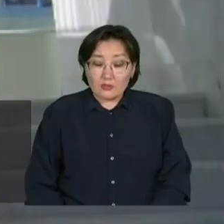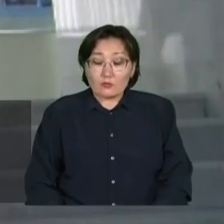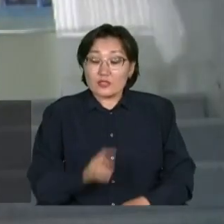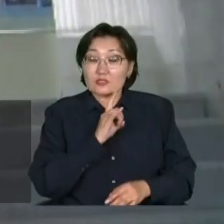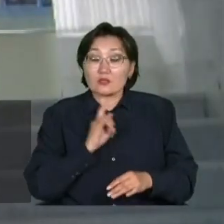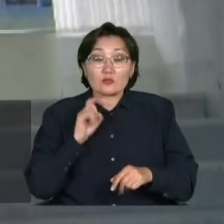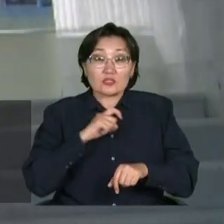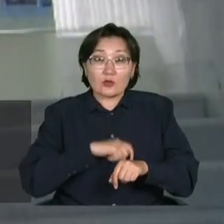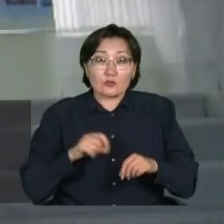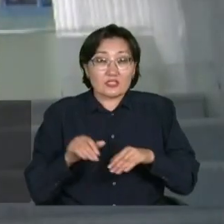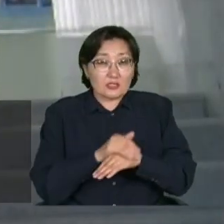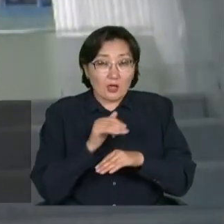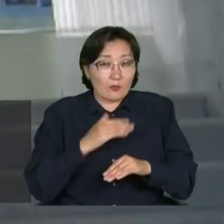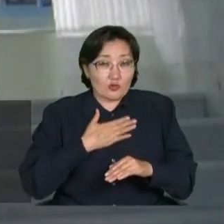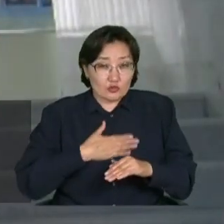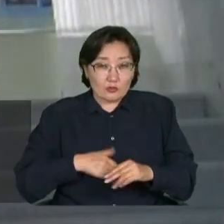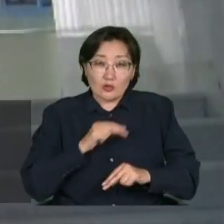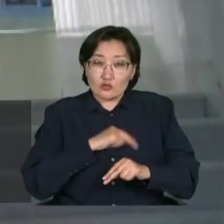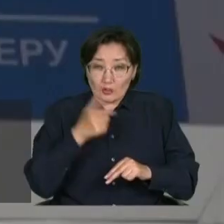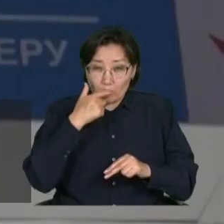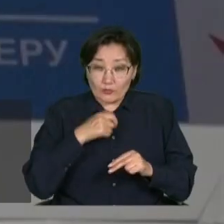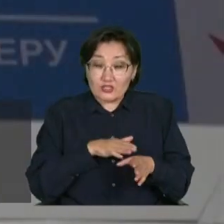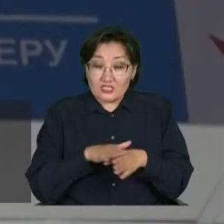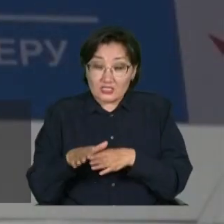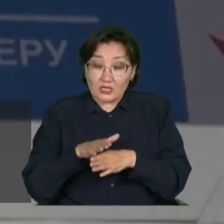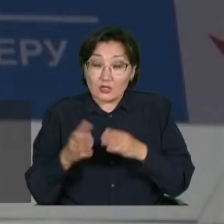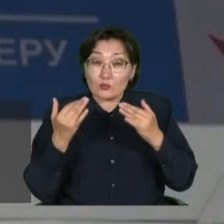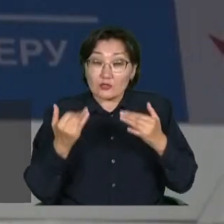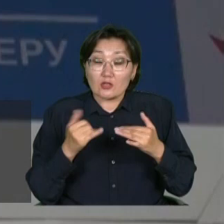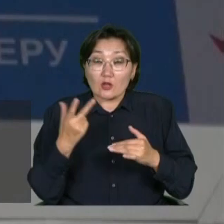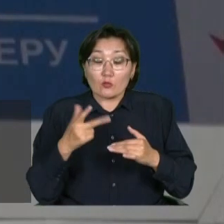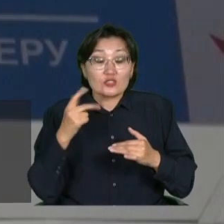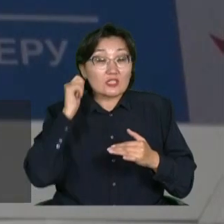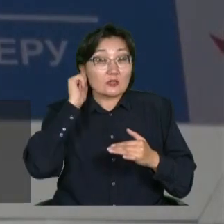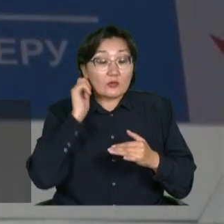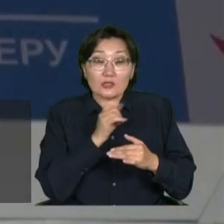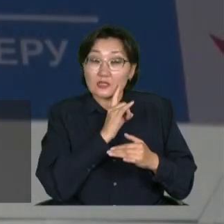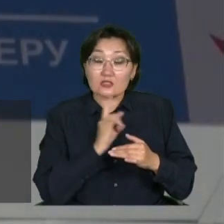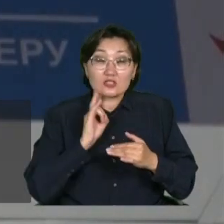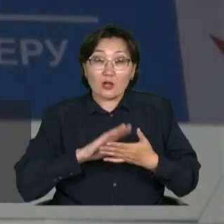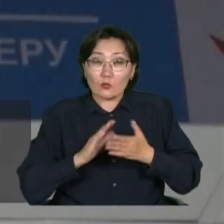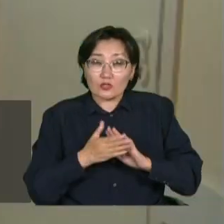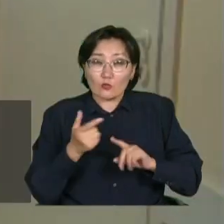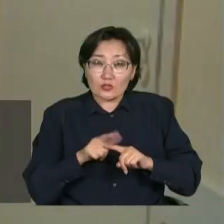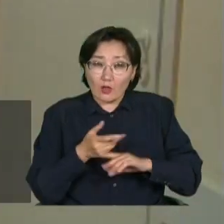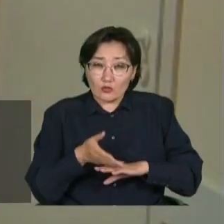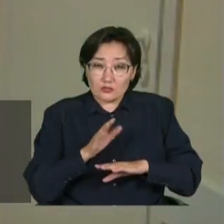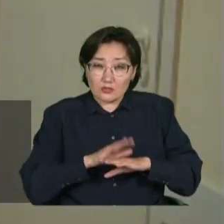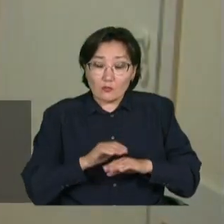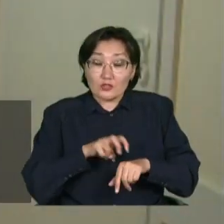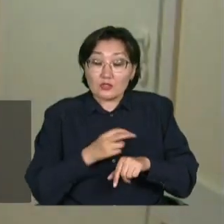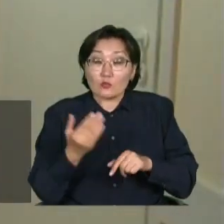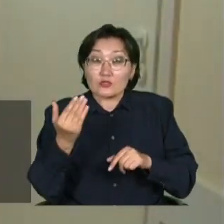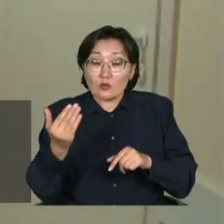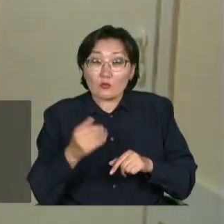Салтанаттың мінезі ашық, сабырлы, жұмысына тиянақты дейді әріптестері. Қазір 33 жастағы келіншектің жағдайы ауыр деп бағаланған. Дәрігерлер